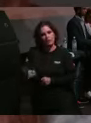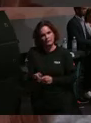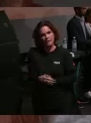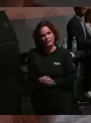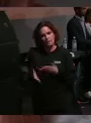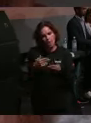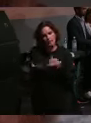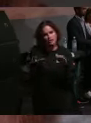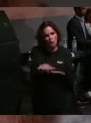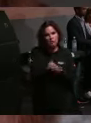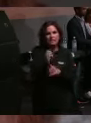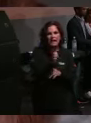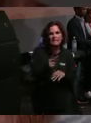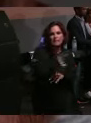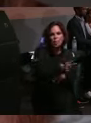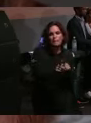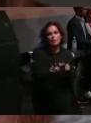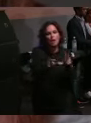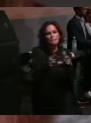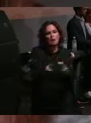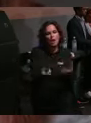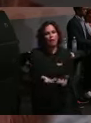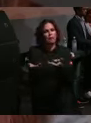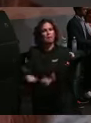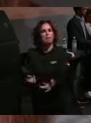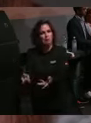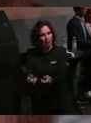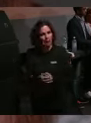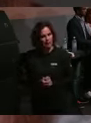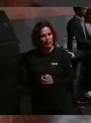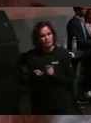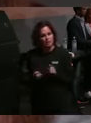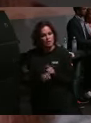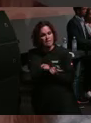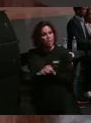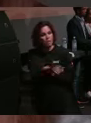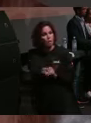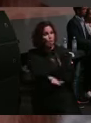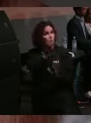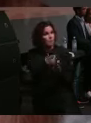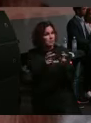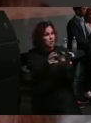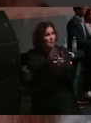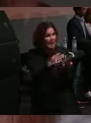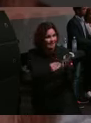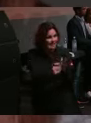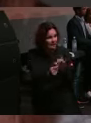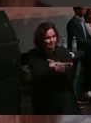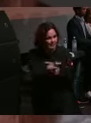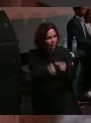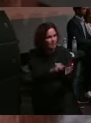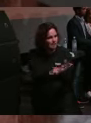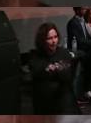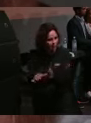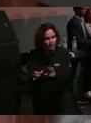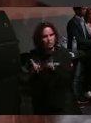Equinor, så har man lagt en pakke på bordet, nettopp for å sørge for at det ikke folk som får høye strømregninger, eller må ta kostnaden. Mm. Og samme det